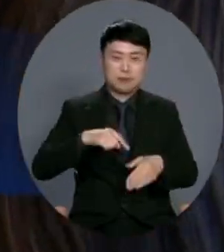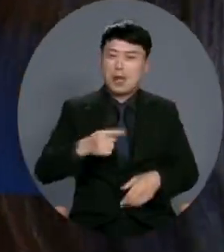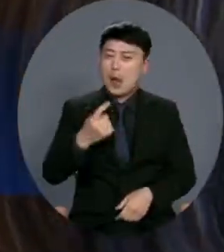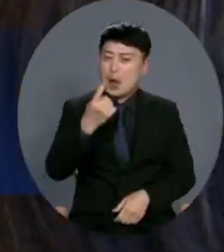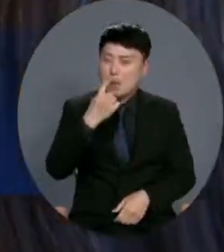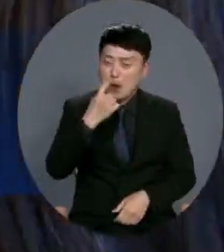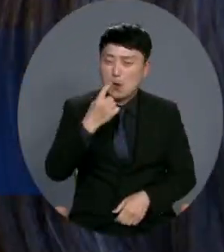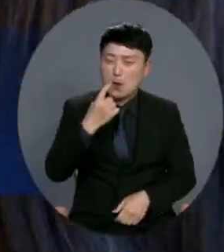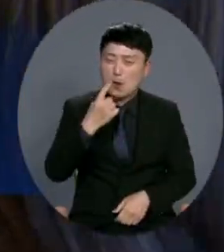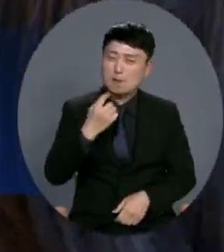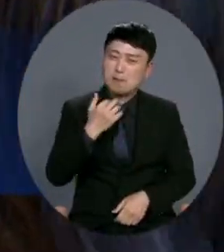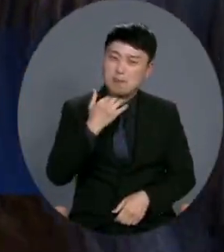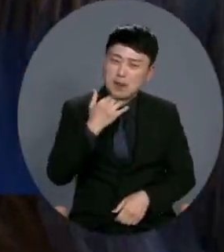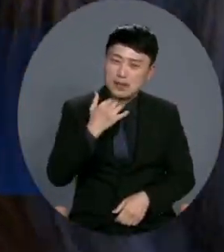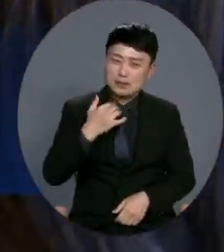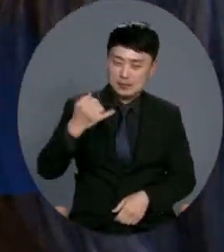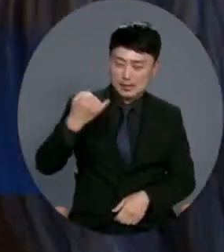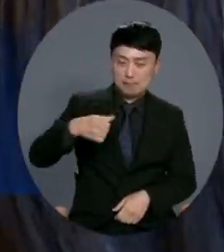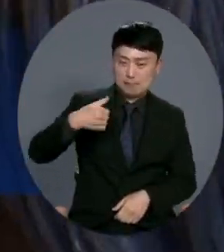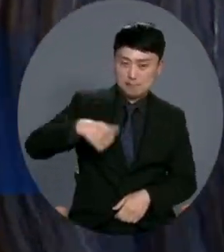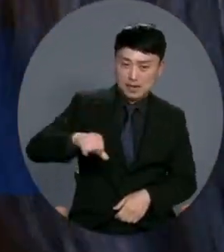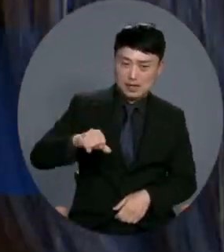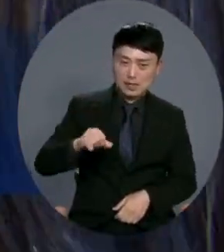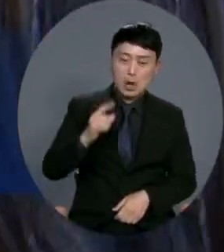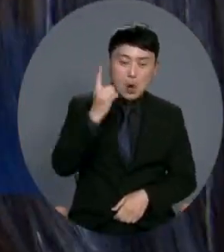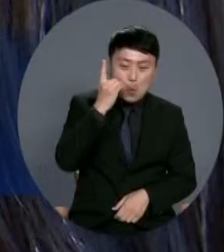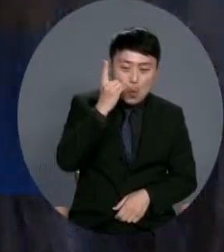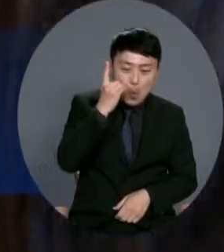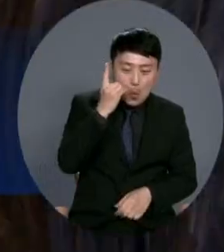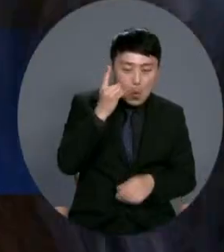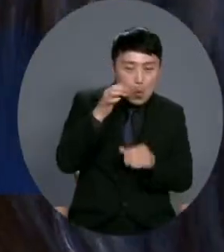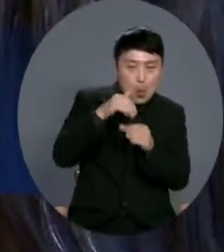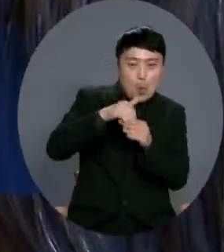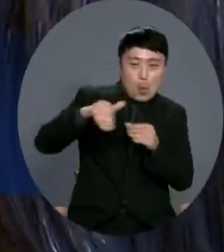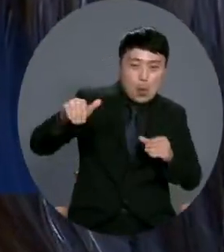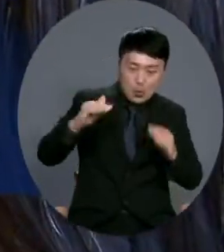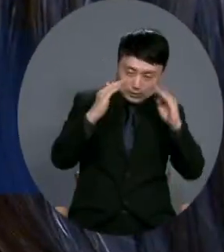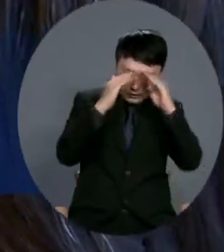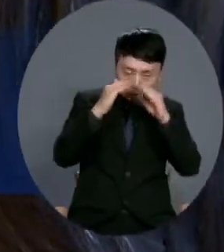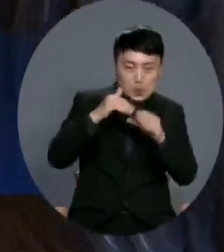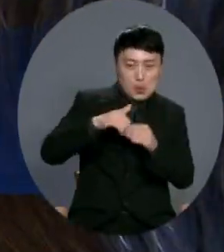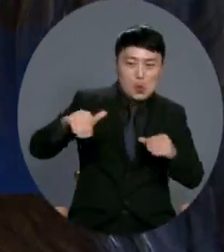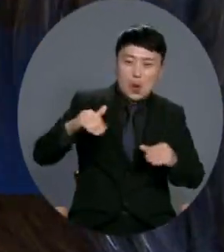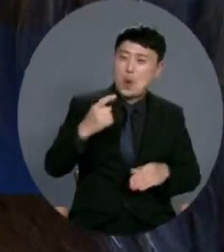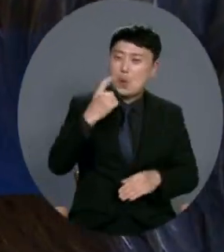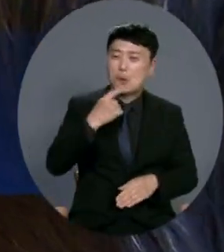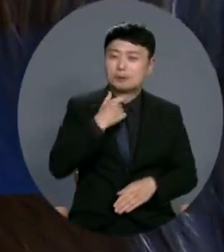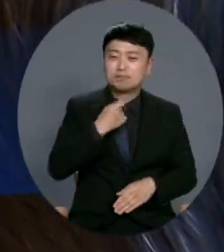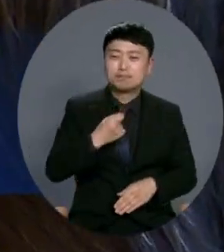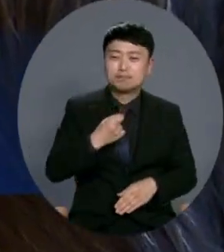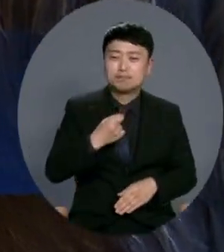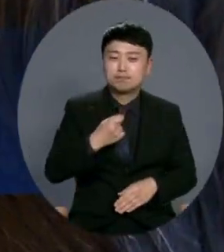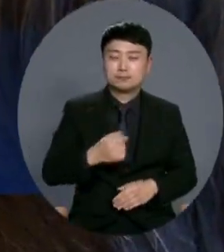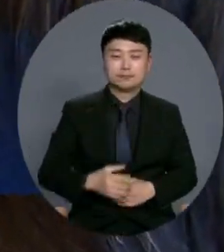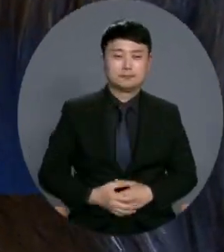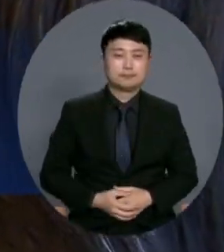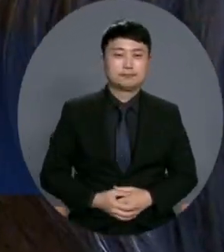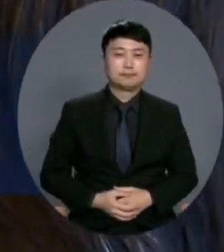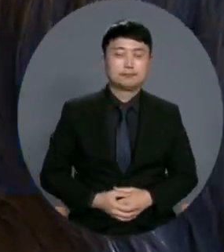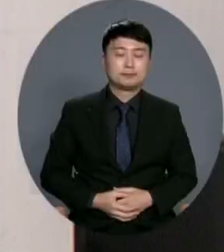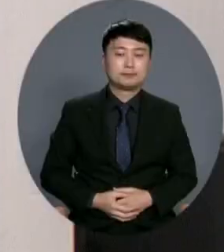나이에 자녀들한테 돈 붙일지게 집에서 붙이는 거. 그걸 알아야 됩니다. 그걸 배우려고